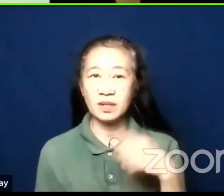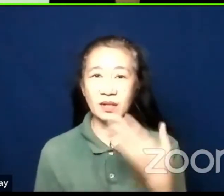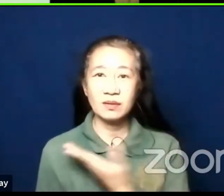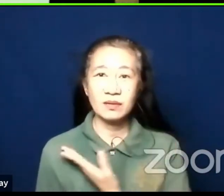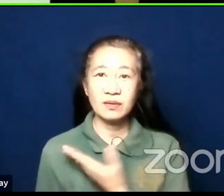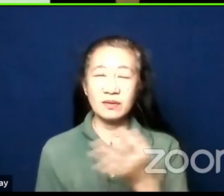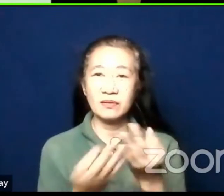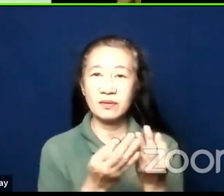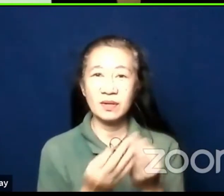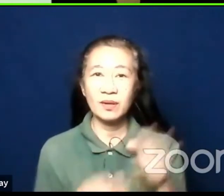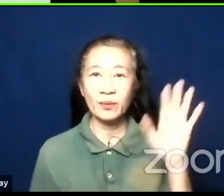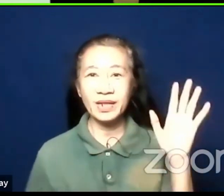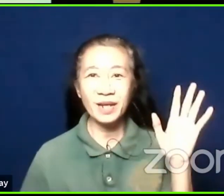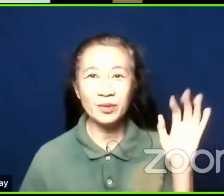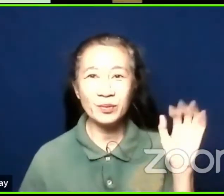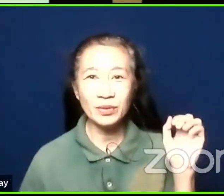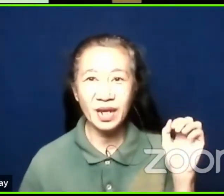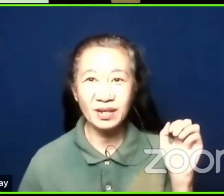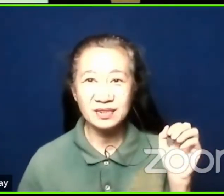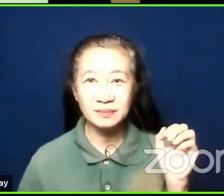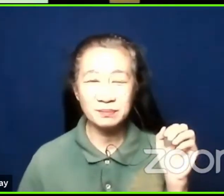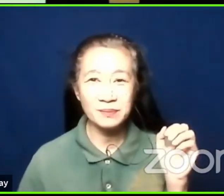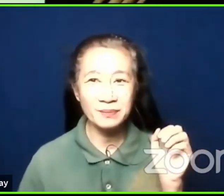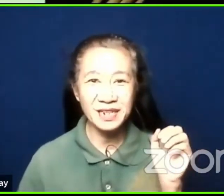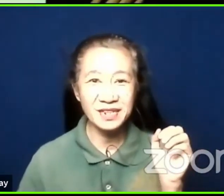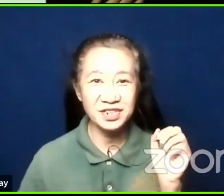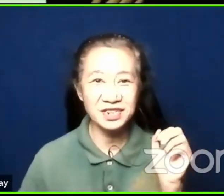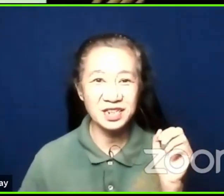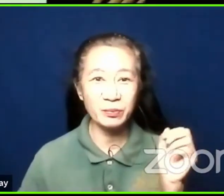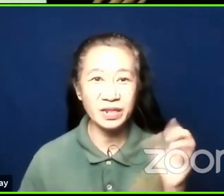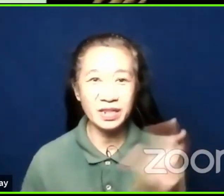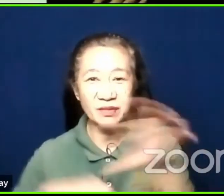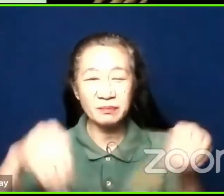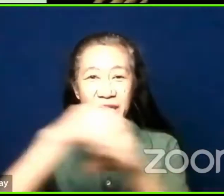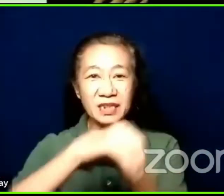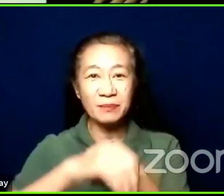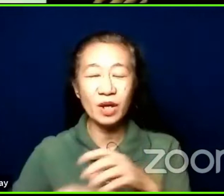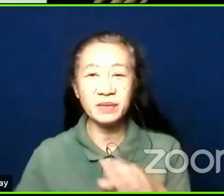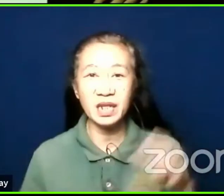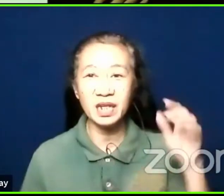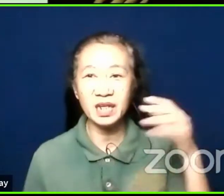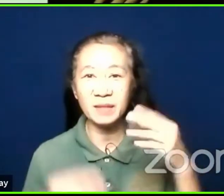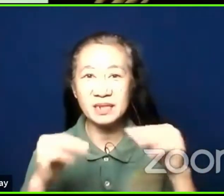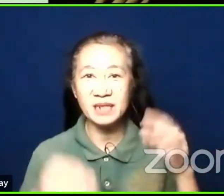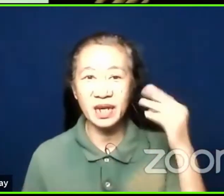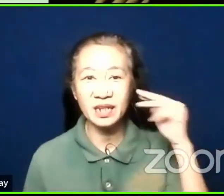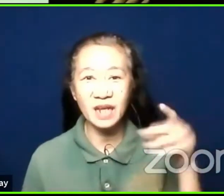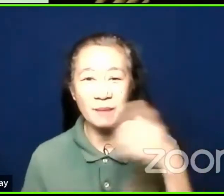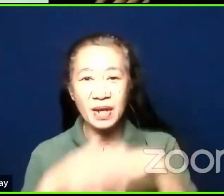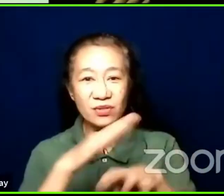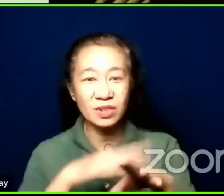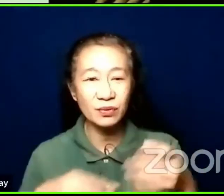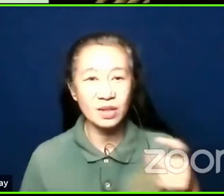Facebook comments. Wait Sir lang Mark. po muna, Ma'am Gingy. Pwedeng palit na po kami ni Miss